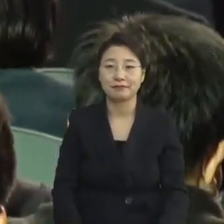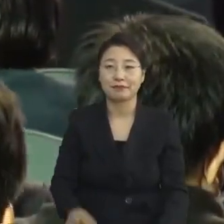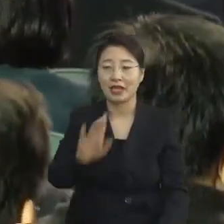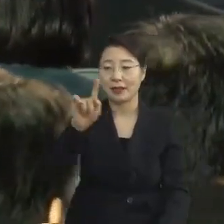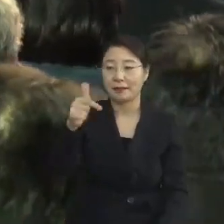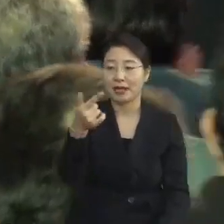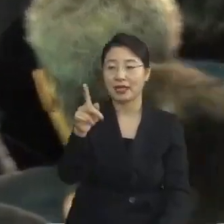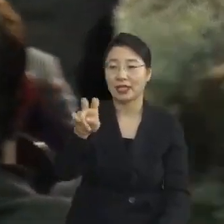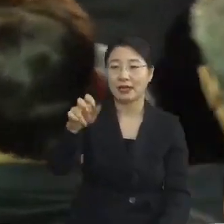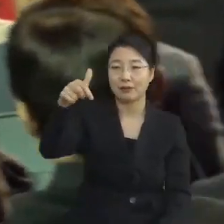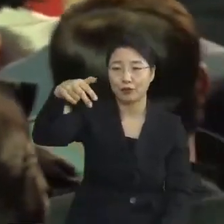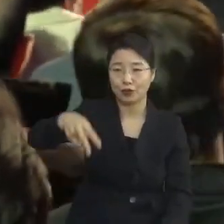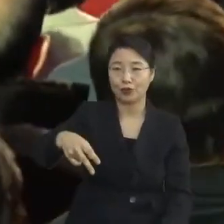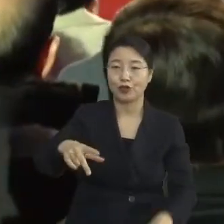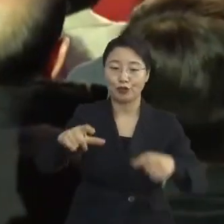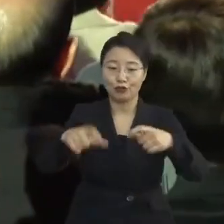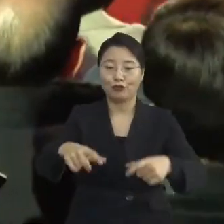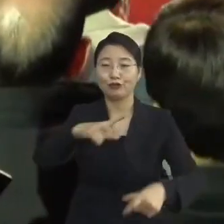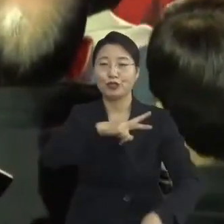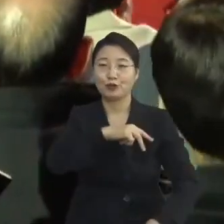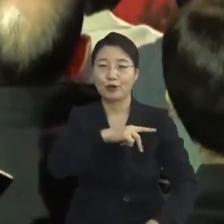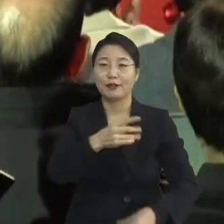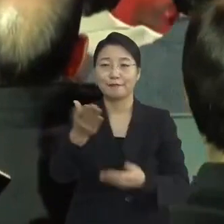박남규 구의원님 참석하셨습니다.